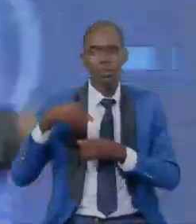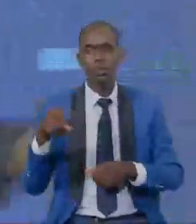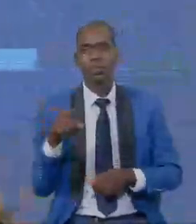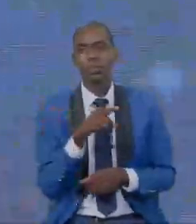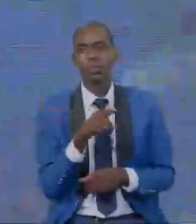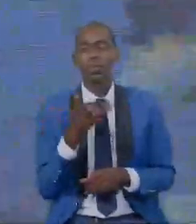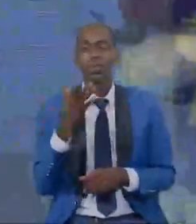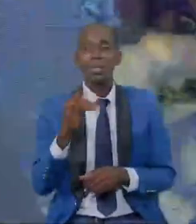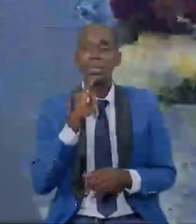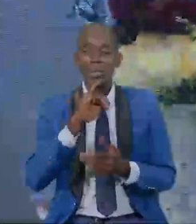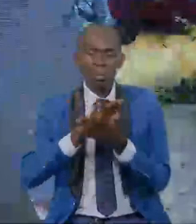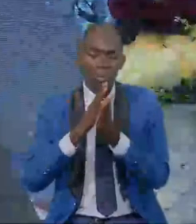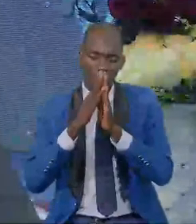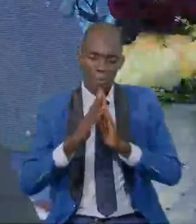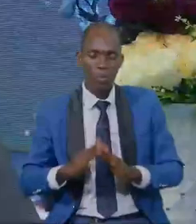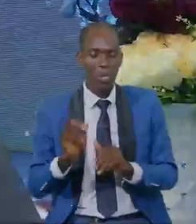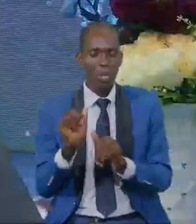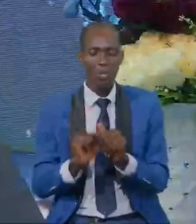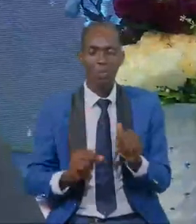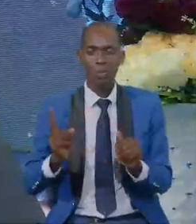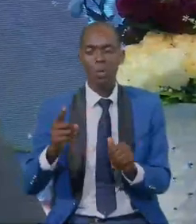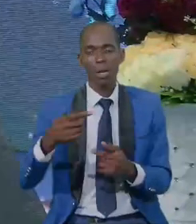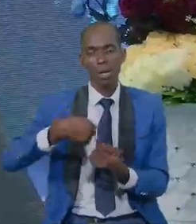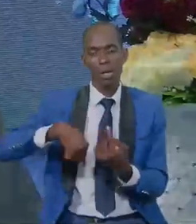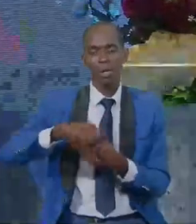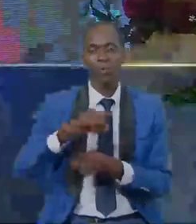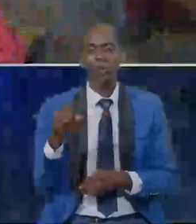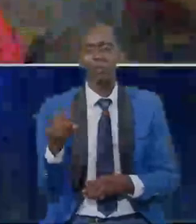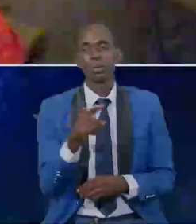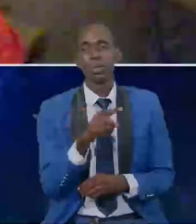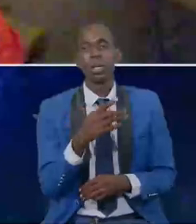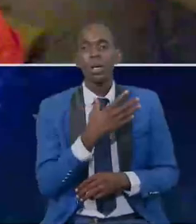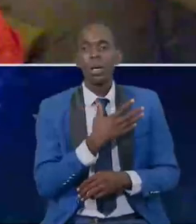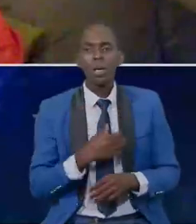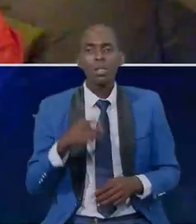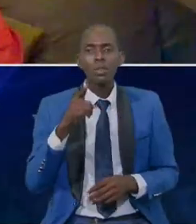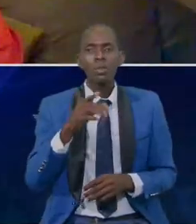intérieur. Il y a la paix autour de toi.